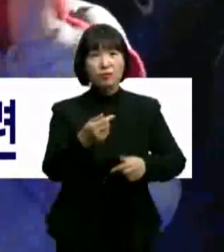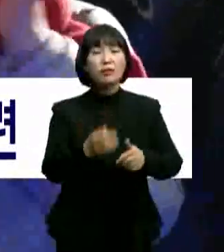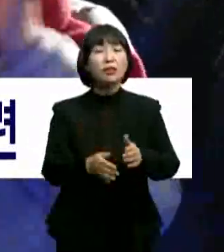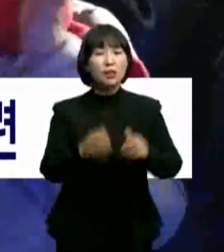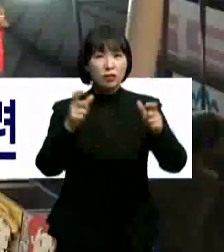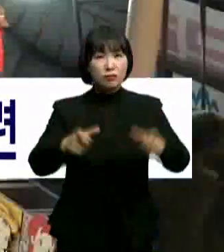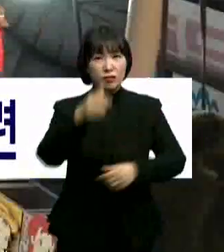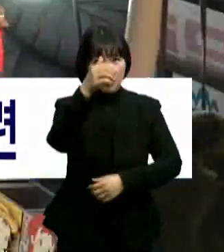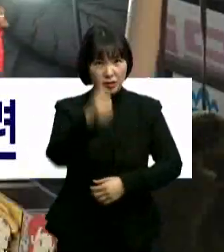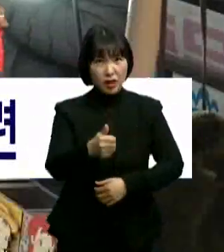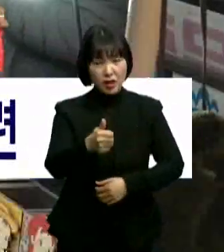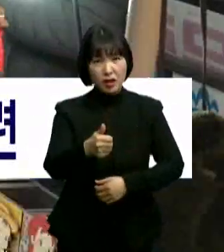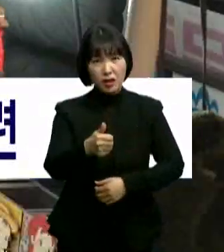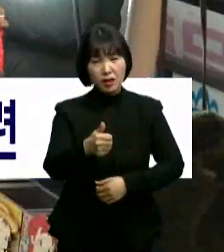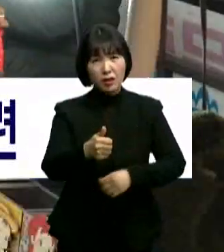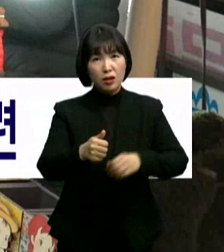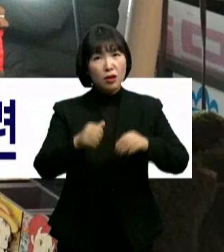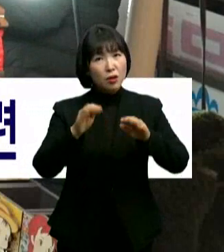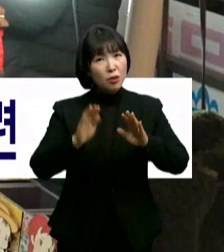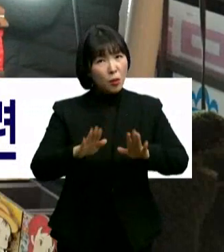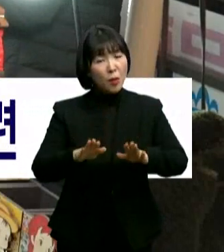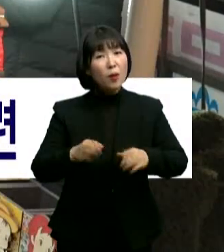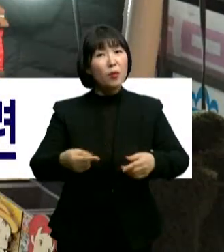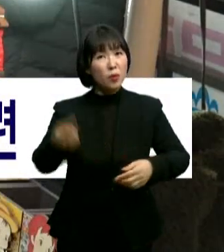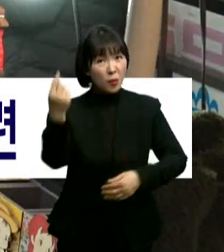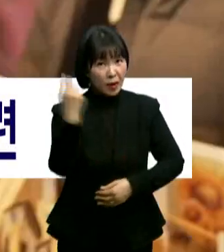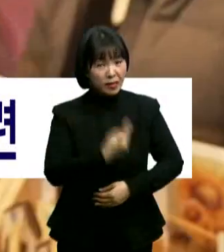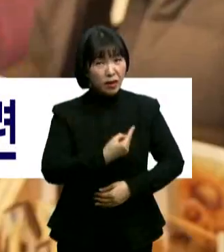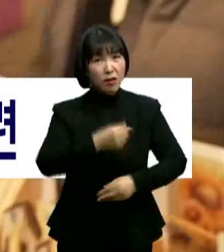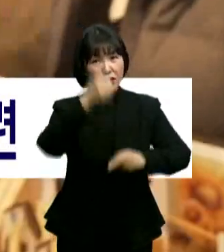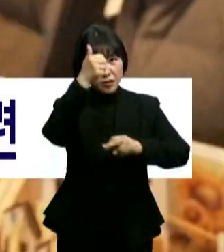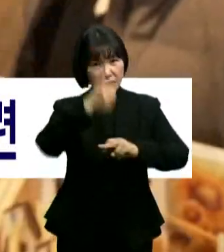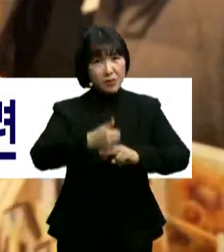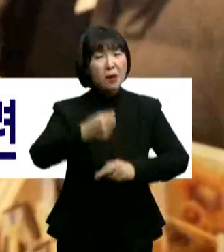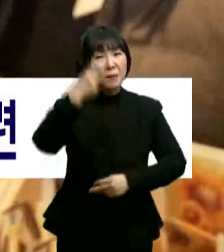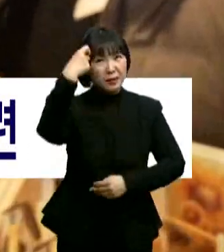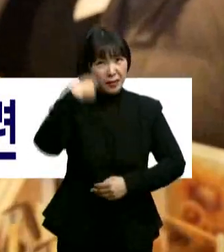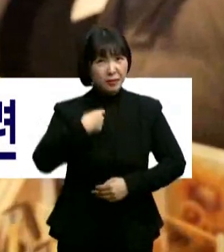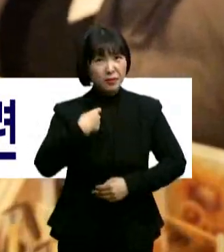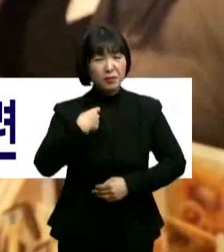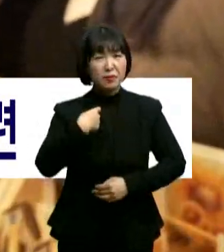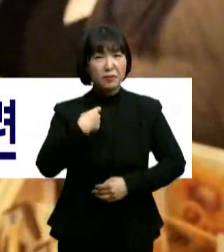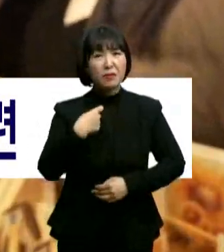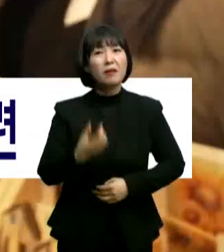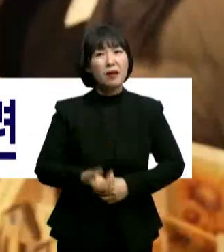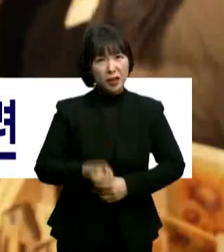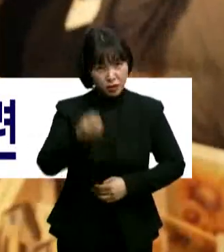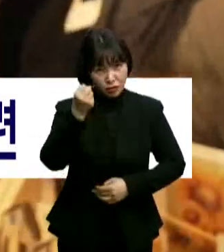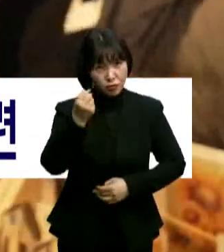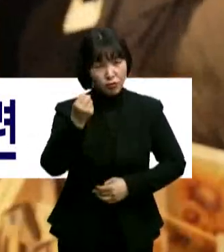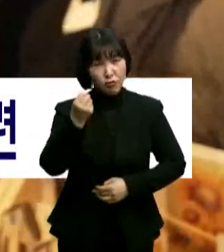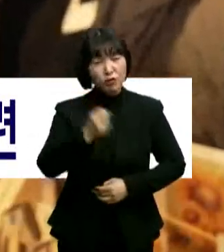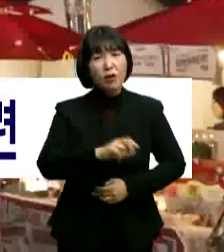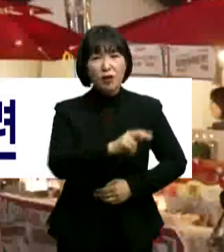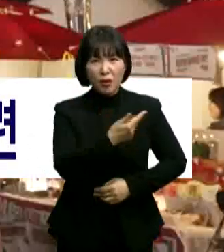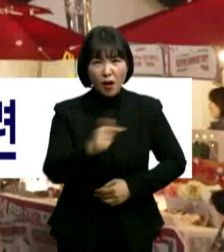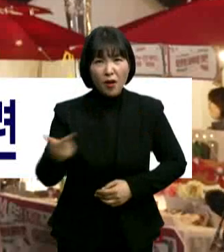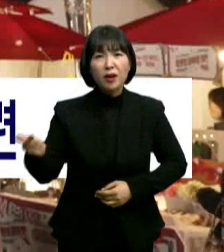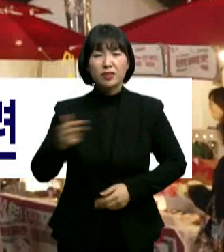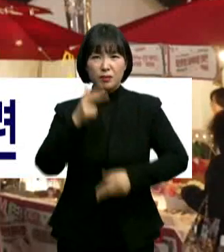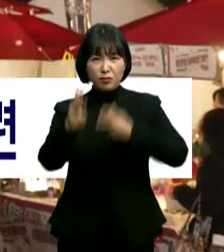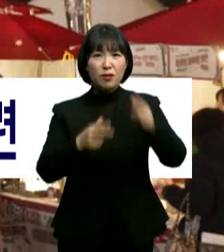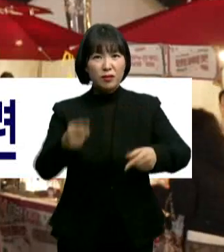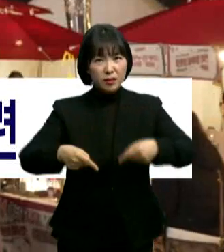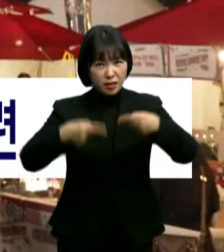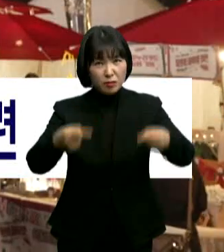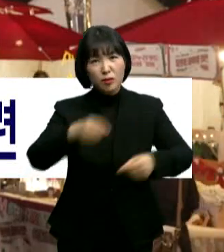제 6회 윈터 마켓에 나오셔서 연말 분위기도 느끼시고 다양한 프로그램에 참여하여 올 한해 좋은 추억으로